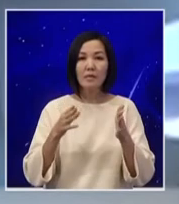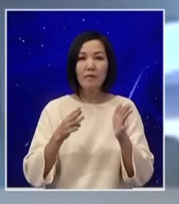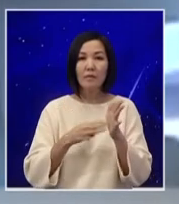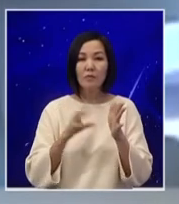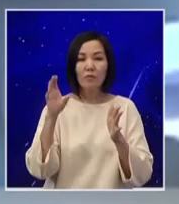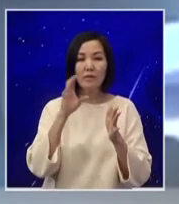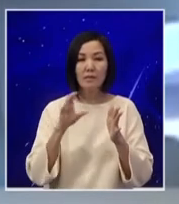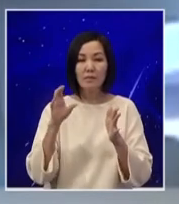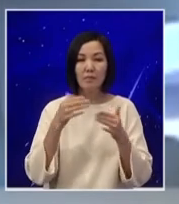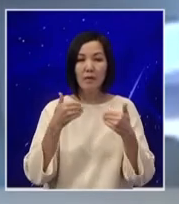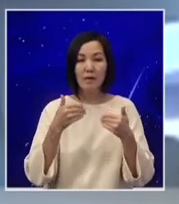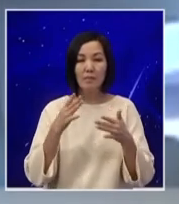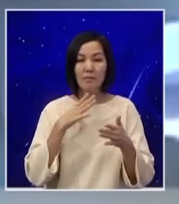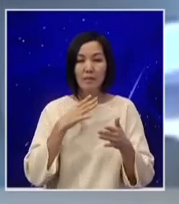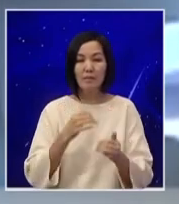сентября